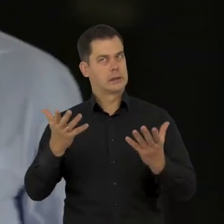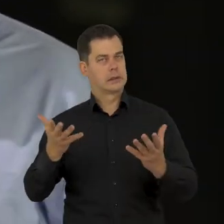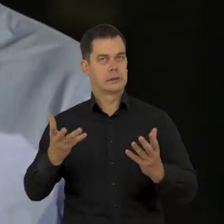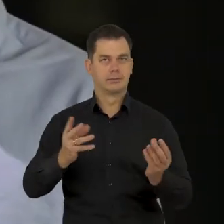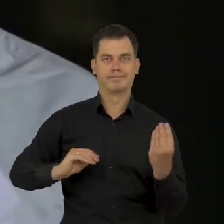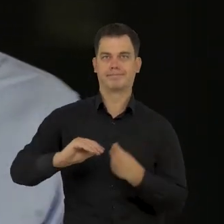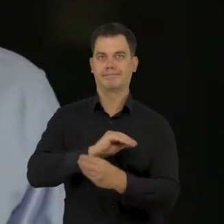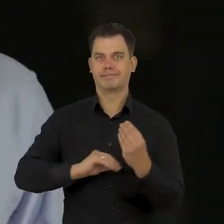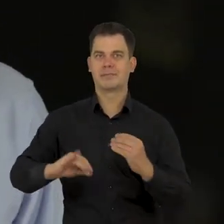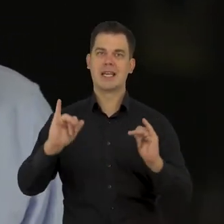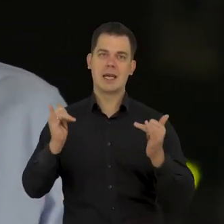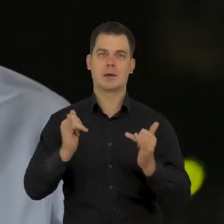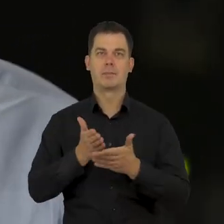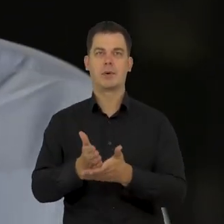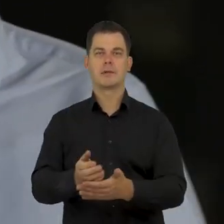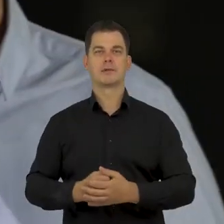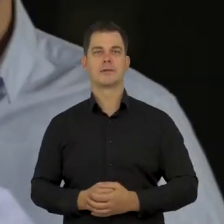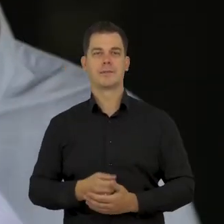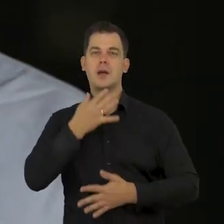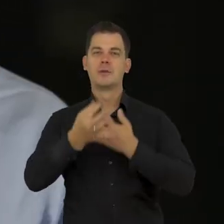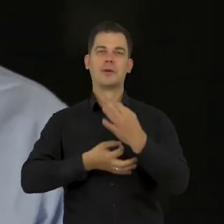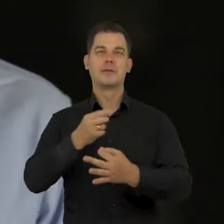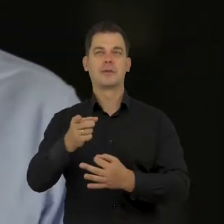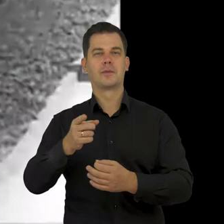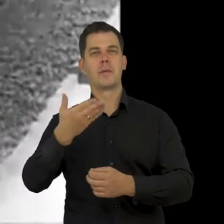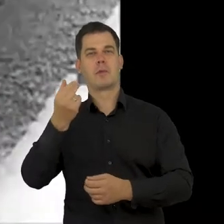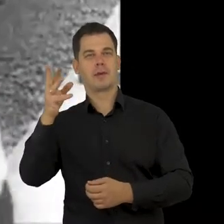Nasi rodacy w okupowanej Polsce radzą sobie jak tylko mogą.